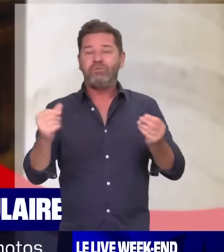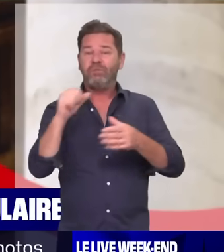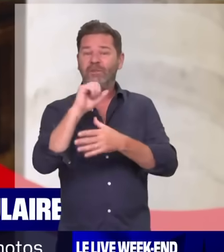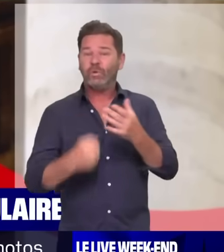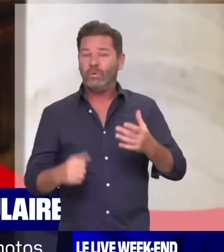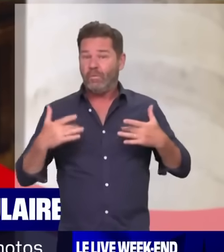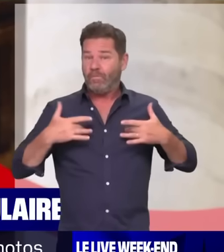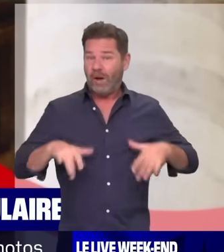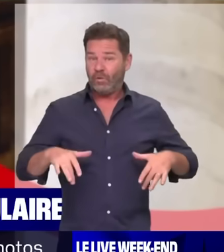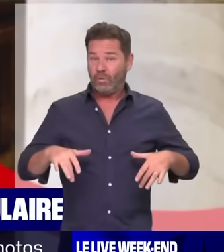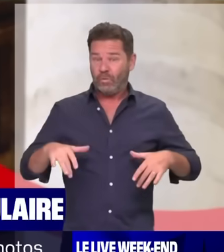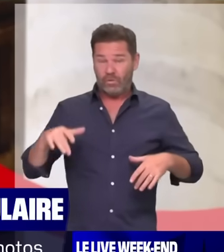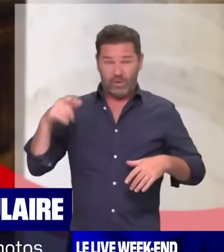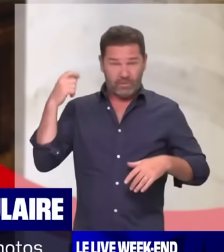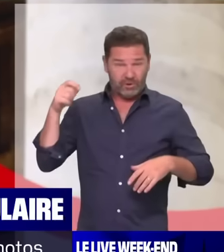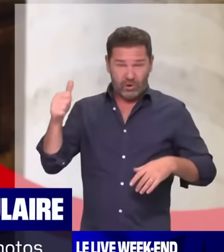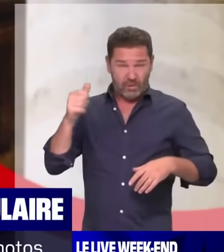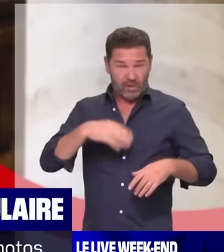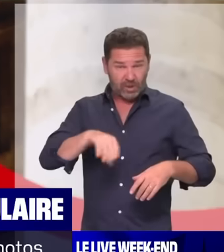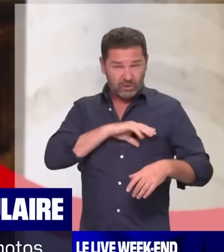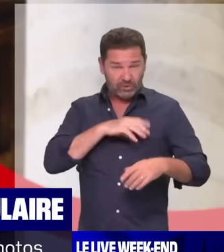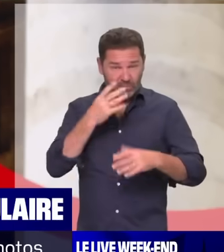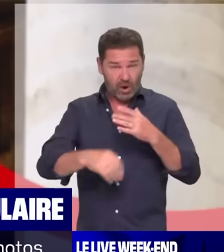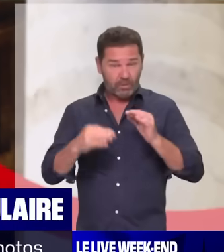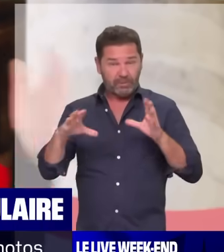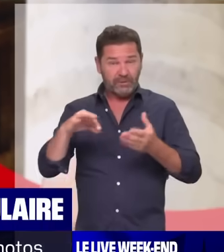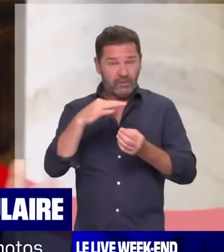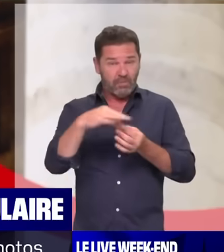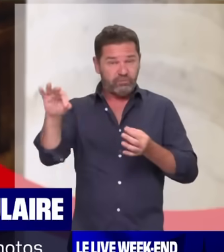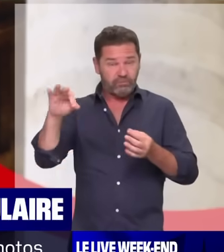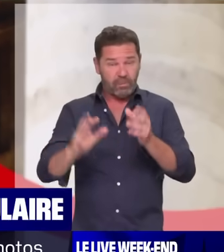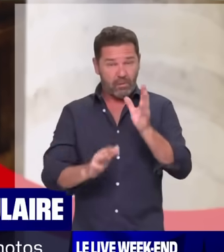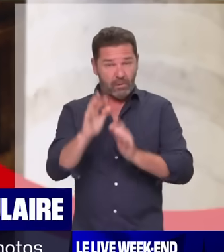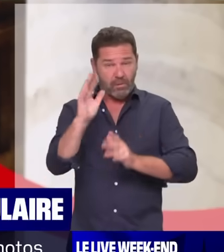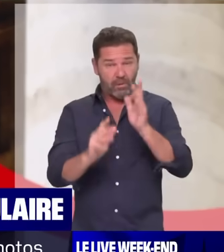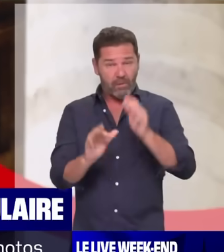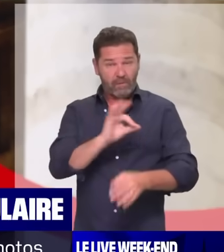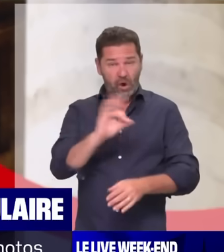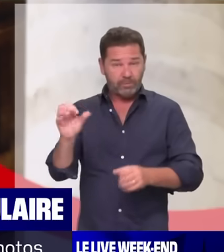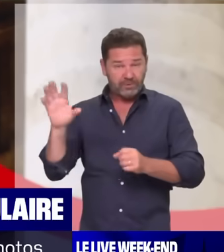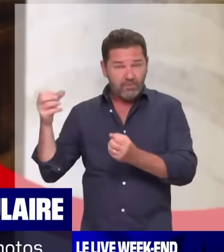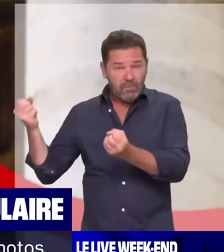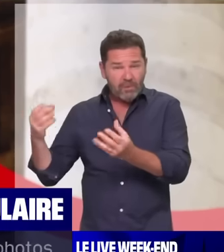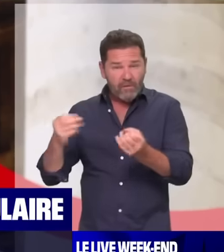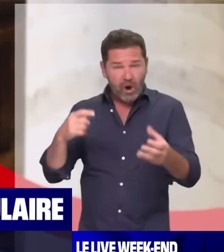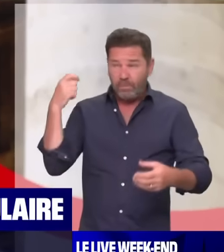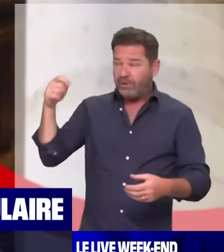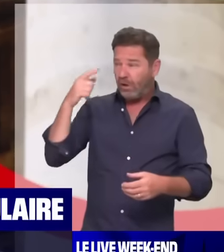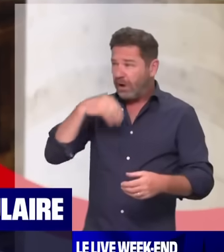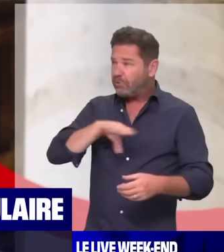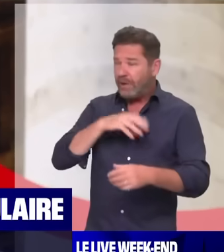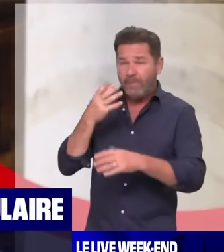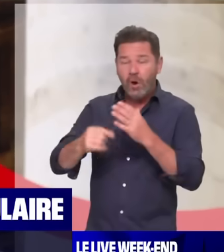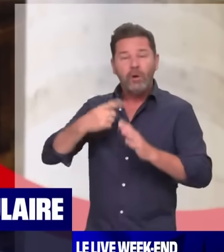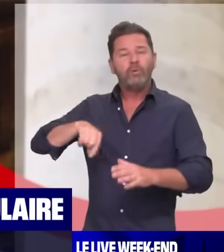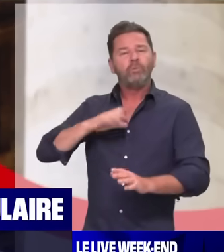complètement irresponsable en jetant une boîte d'allumett sur le pays et en l'inflammant littéralement nous nous agissons de manière responsable